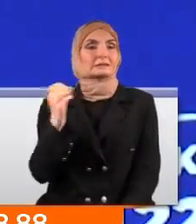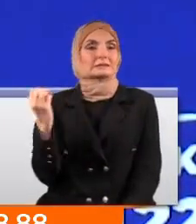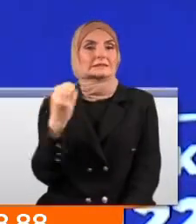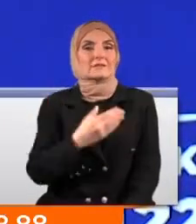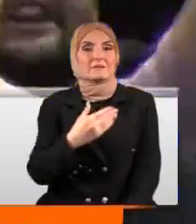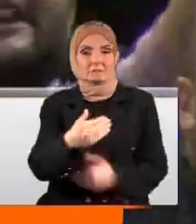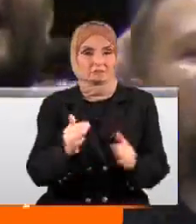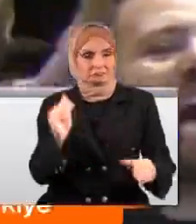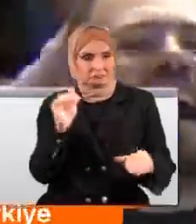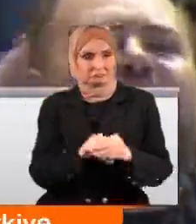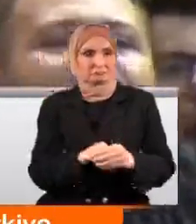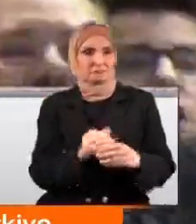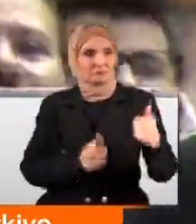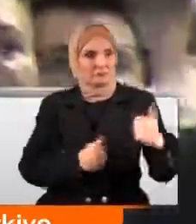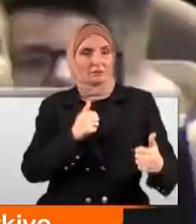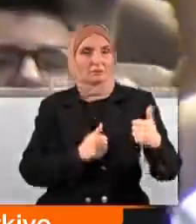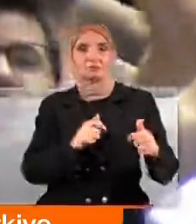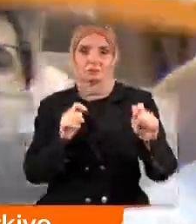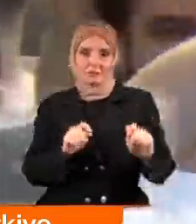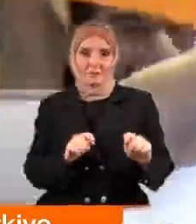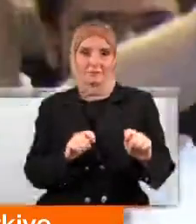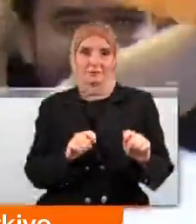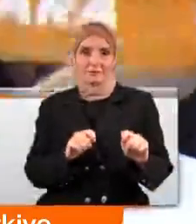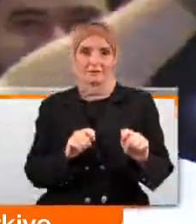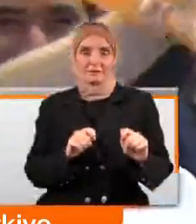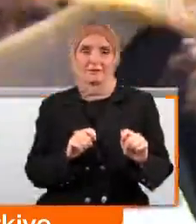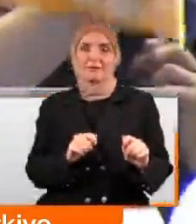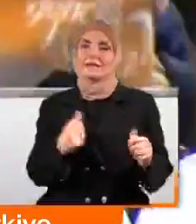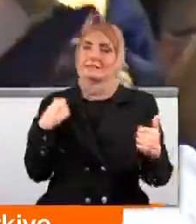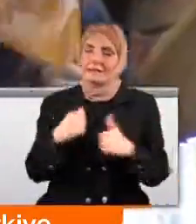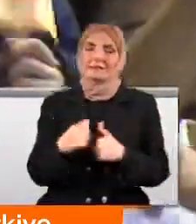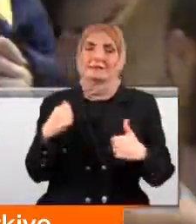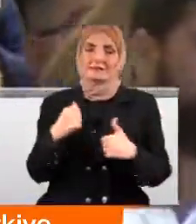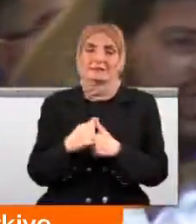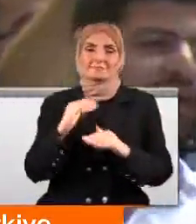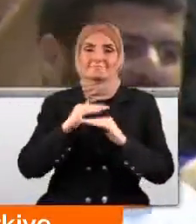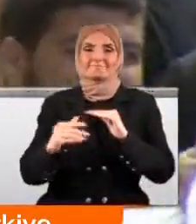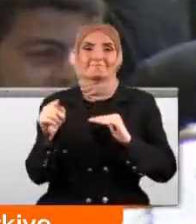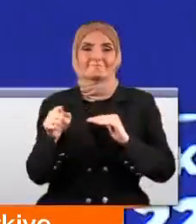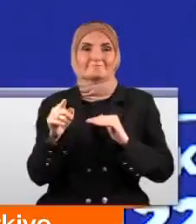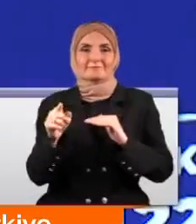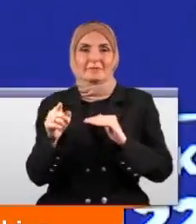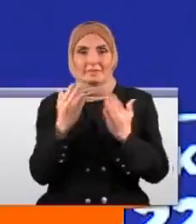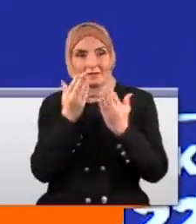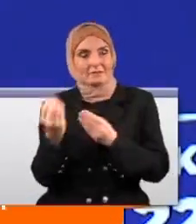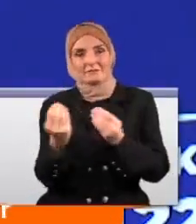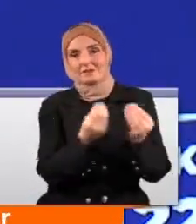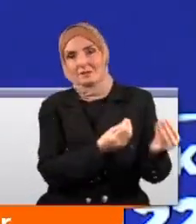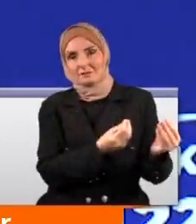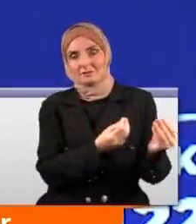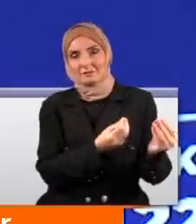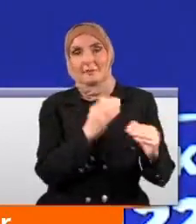bizimle yarıştılar. Her defasında milletten okkalı bir tokat yediler. Milli